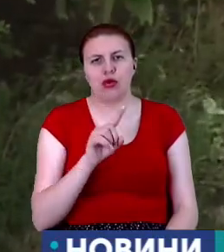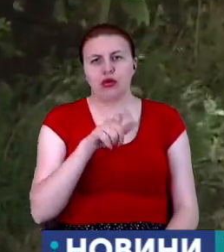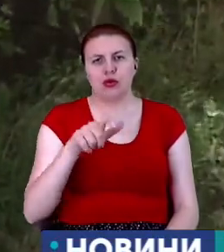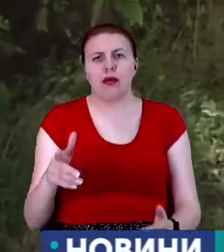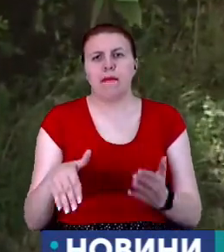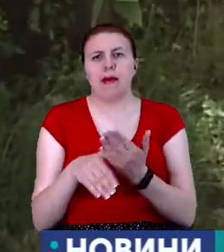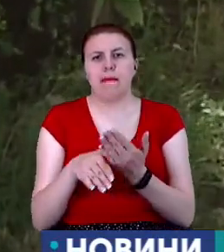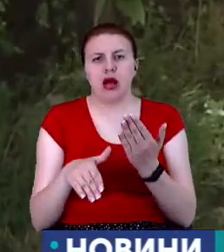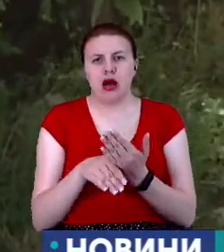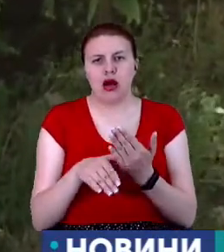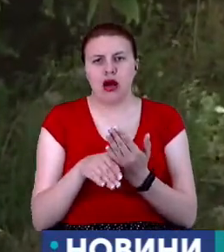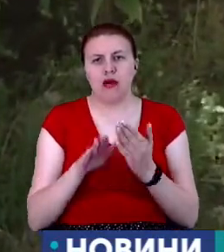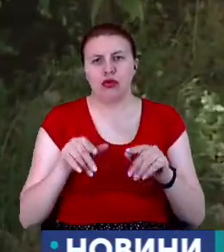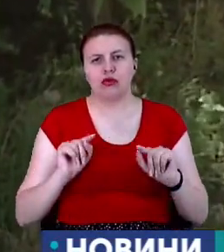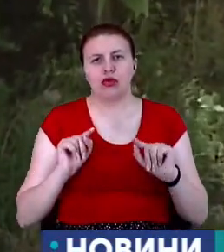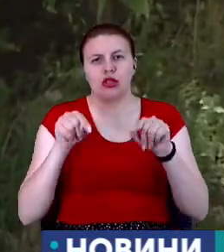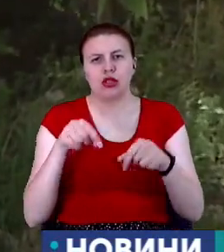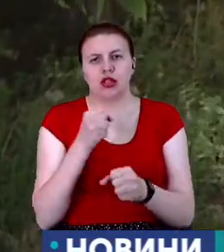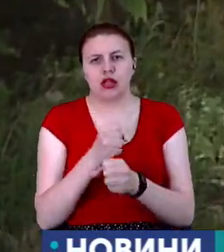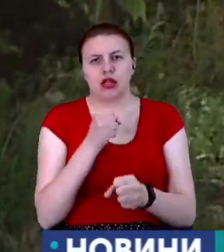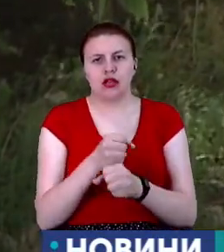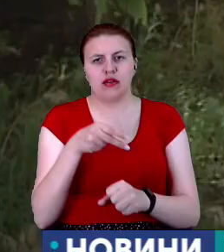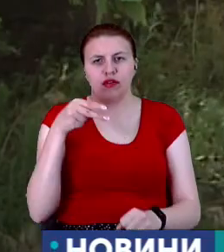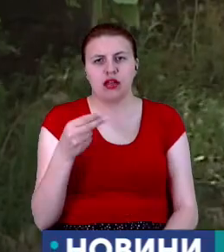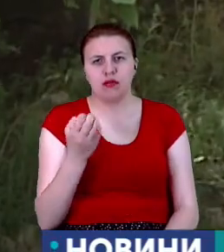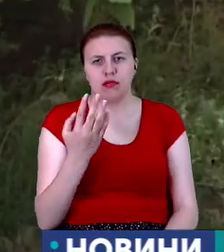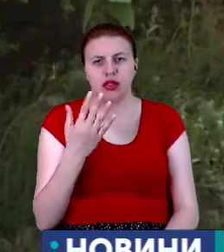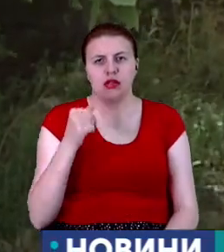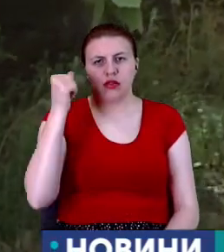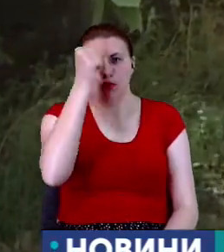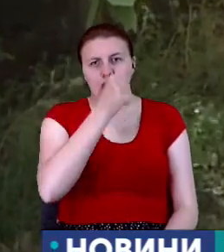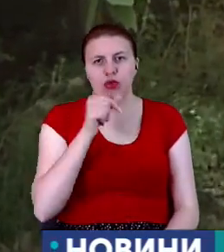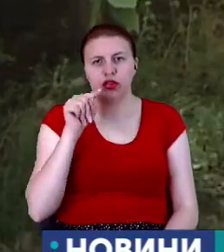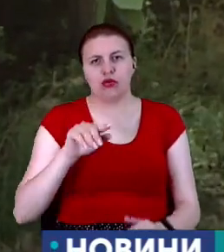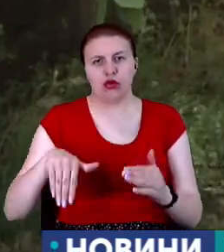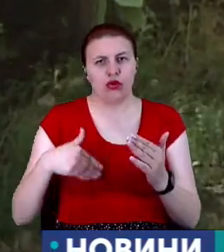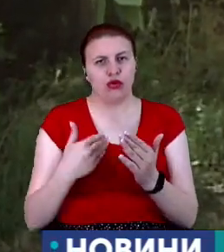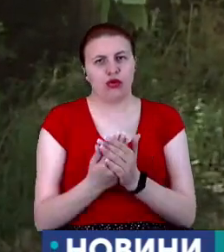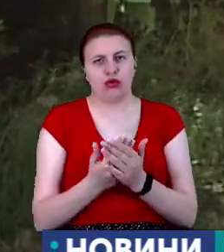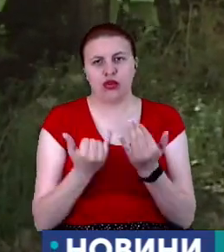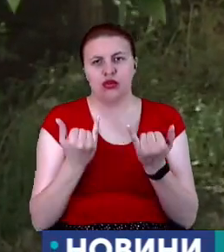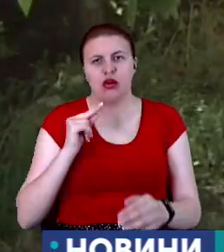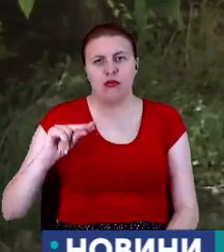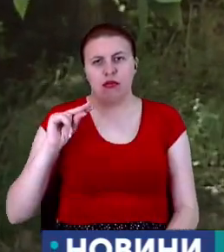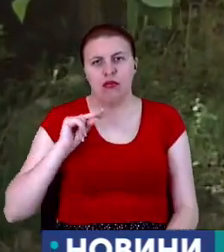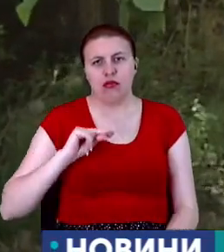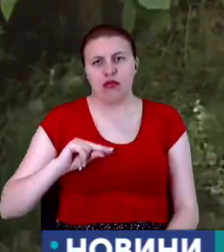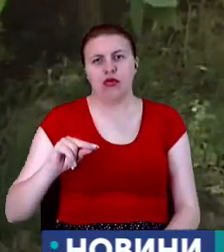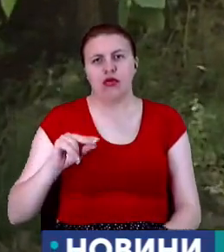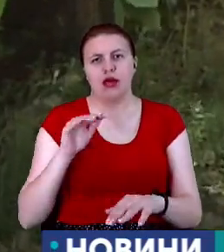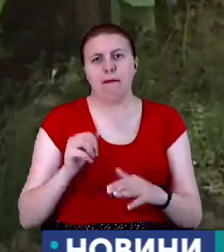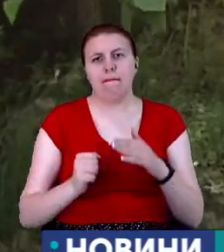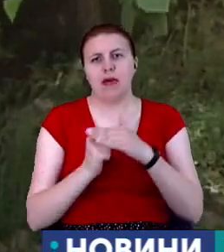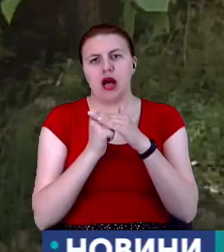Потім я устроївся на роботу, це був 2015 рік. І з тих пор я тут працюю на базі, обустроївся.